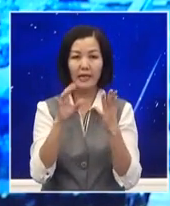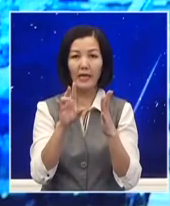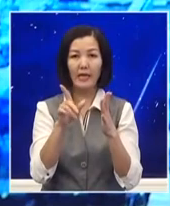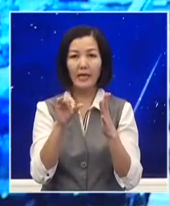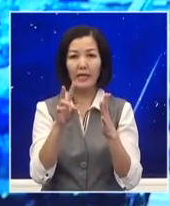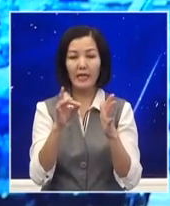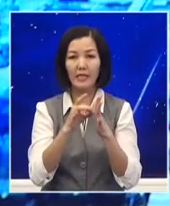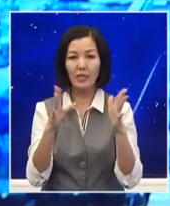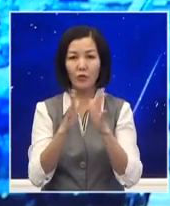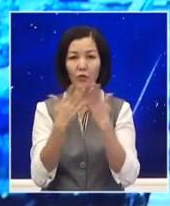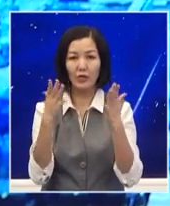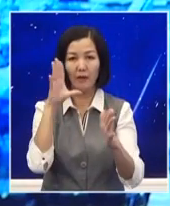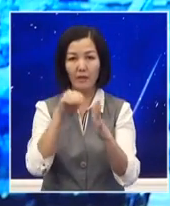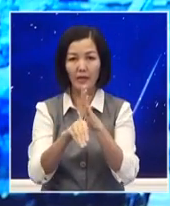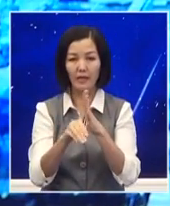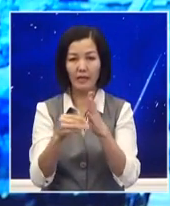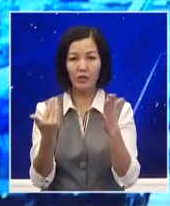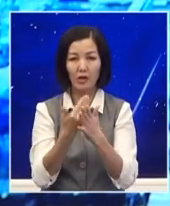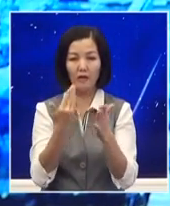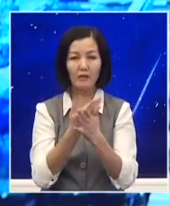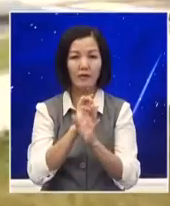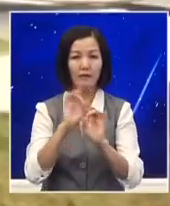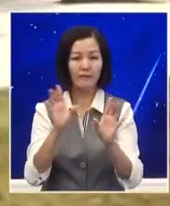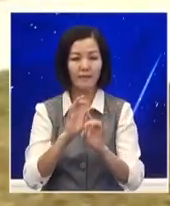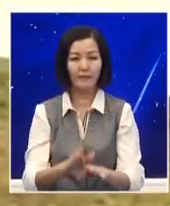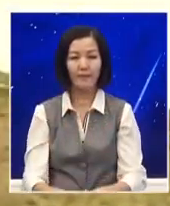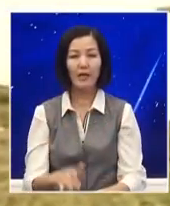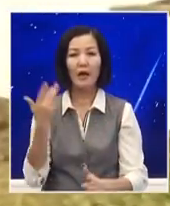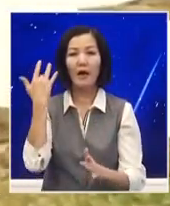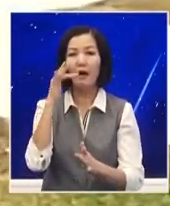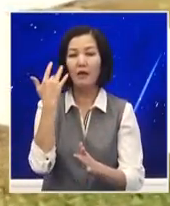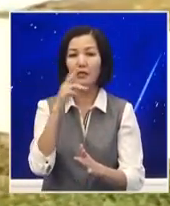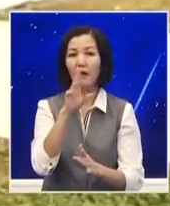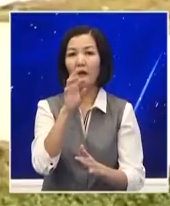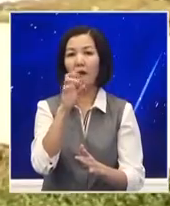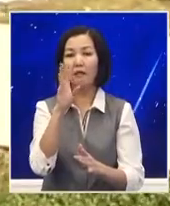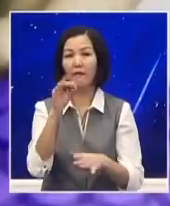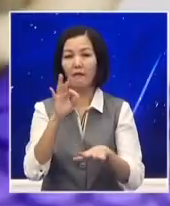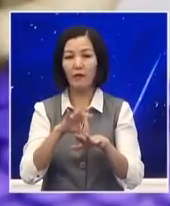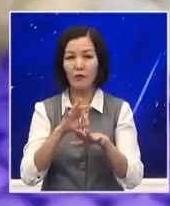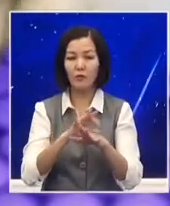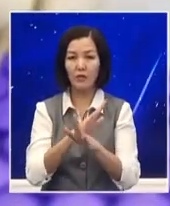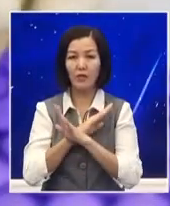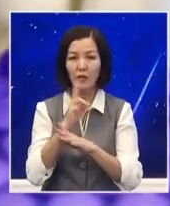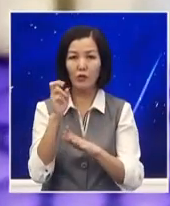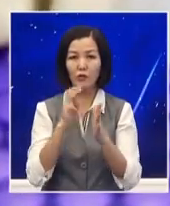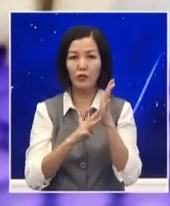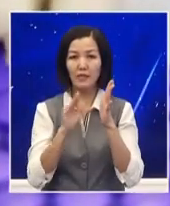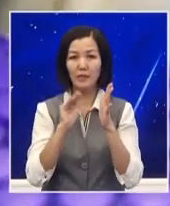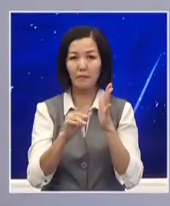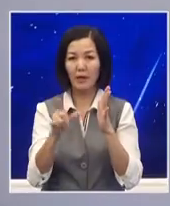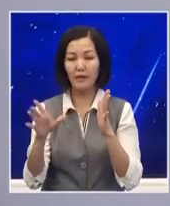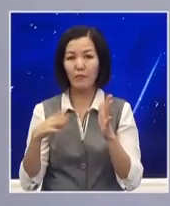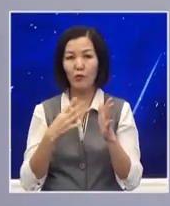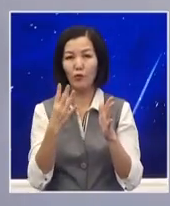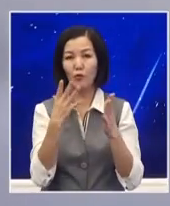Осы және өзге де әлем жаңалықтары келесі топтамада. Ақшта коронавирустан көз жұмғандар саны 280 мыңнан асты. Соңғы